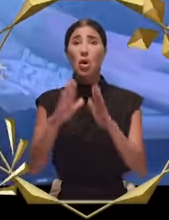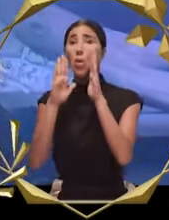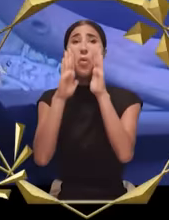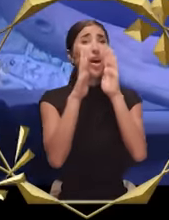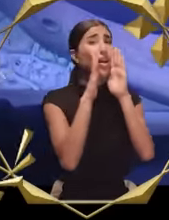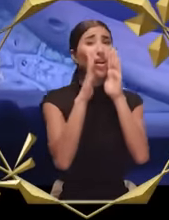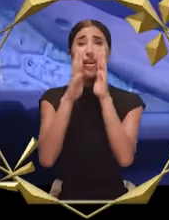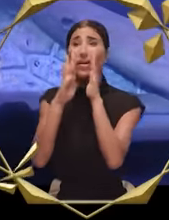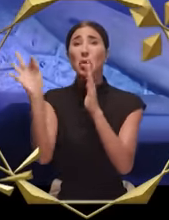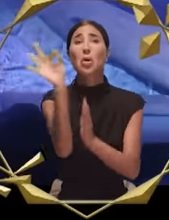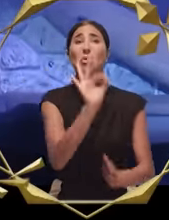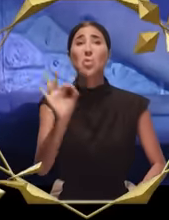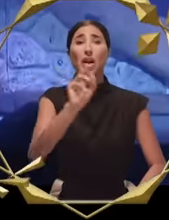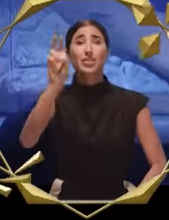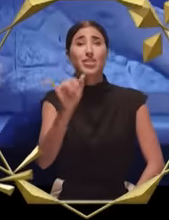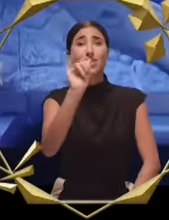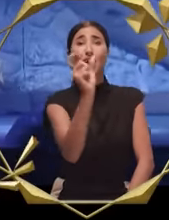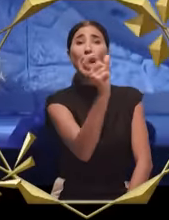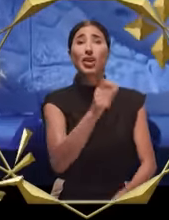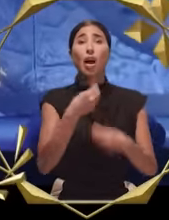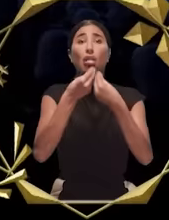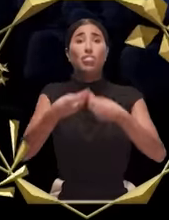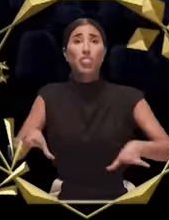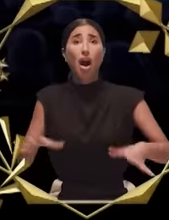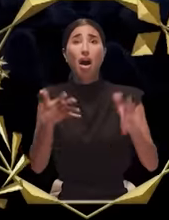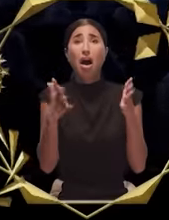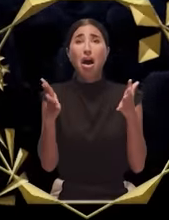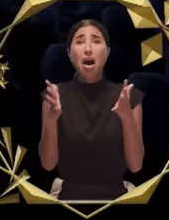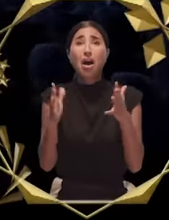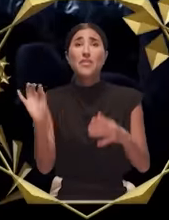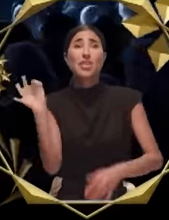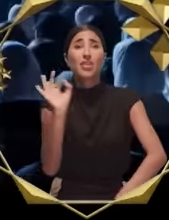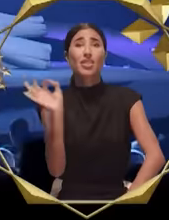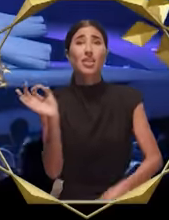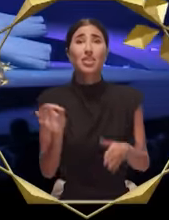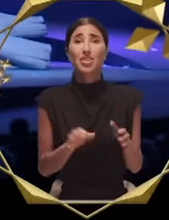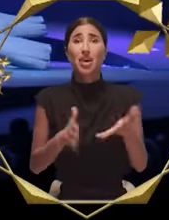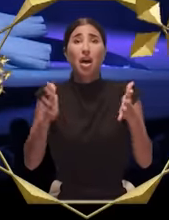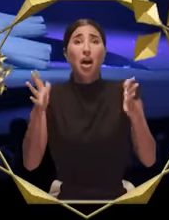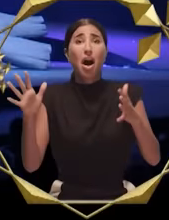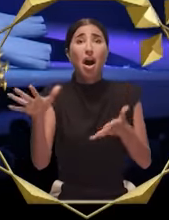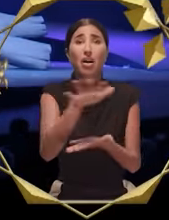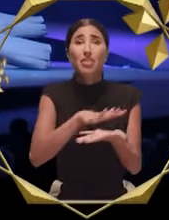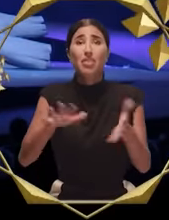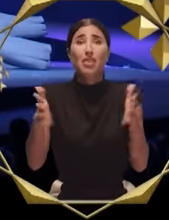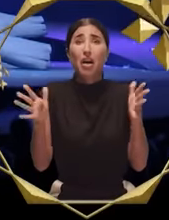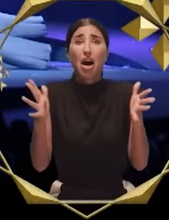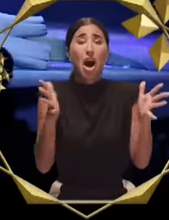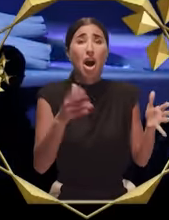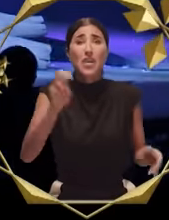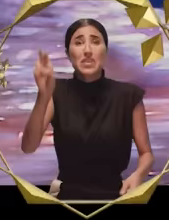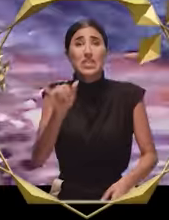أنت ردي يا زين أين أنت ردي يا